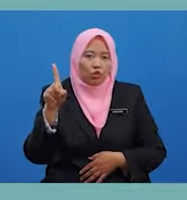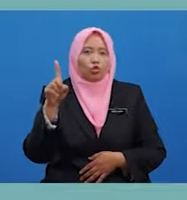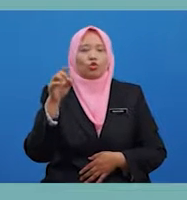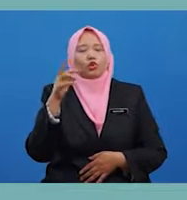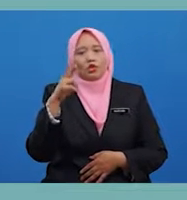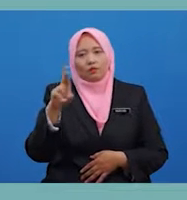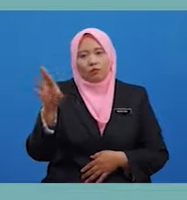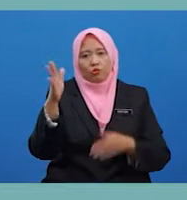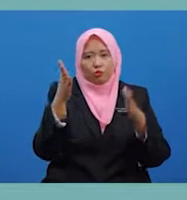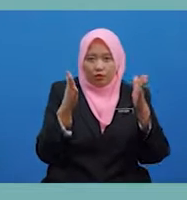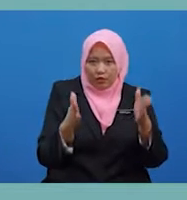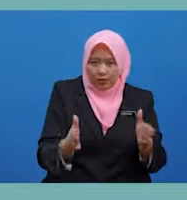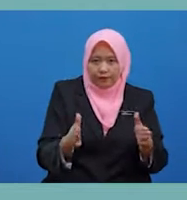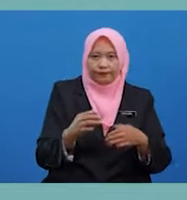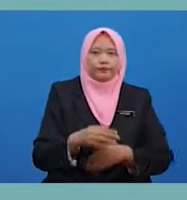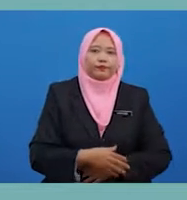52,100 orang.